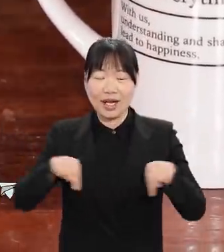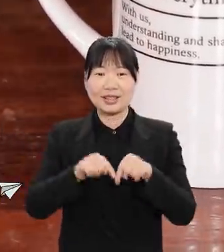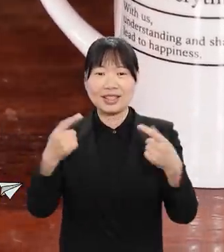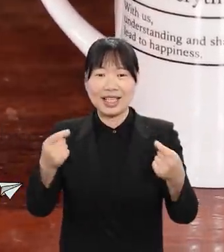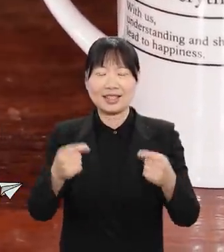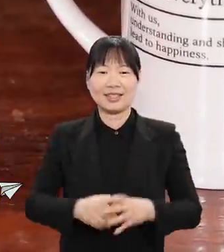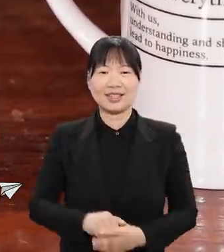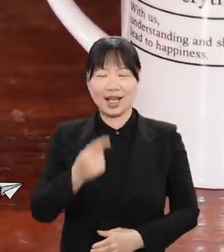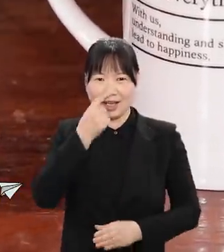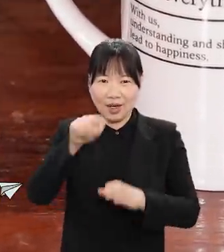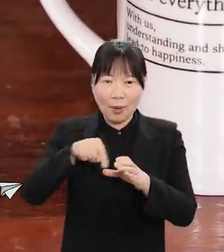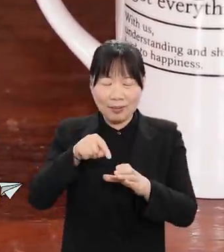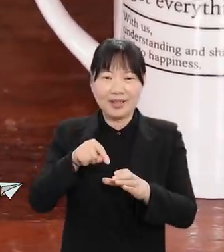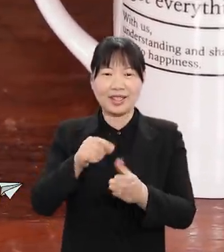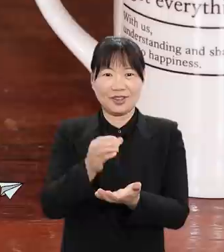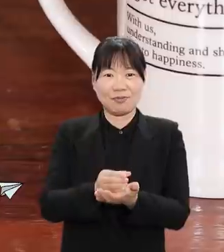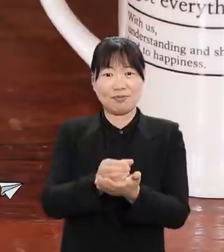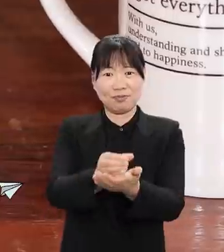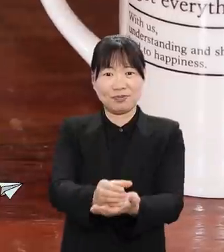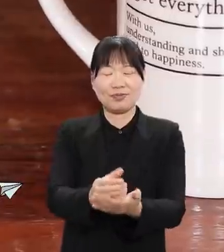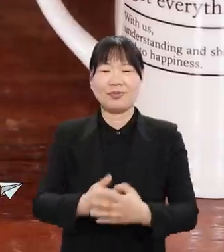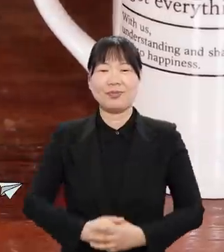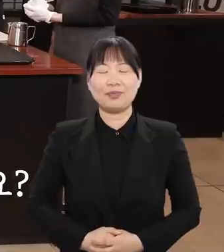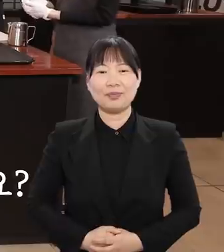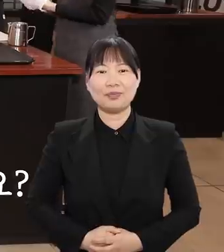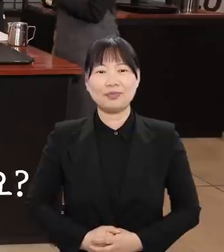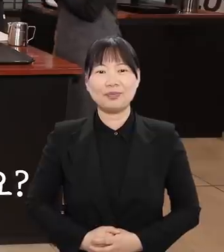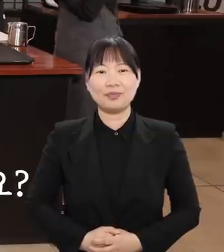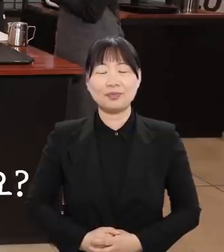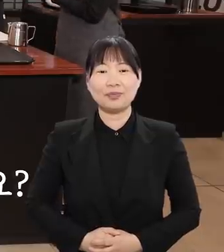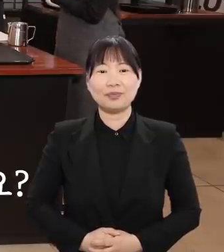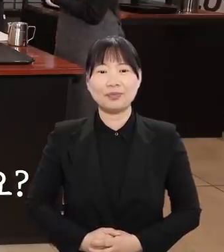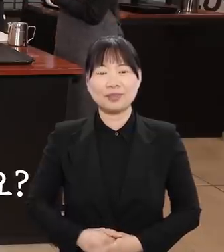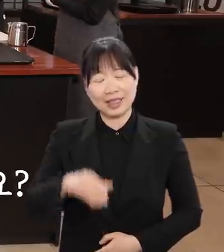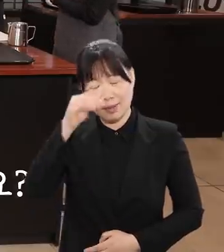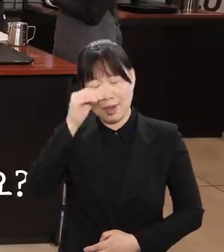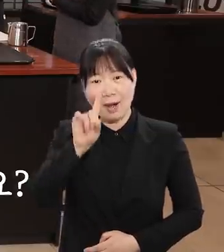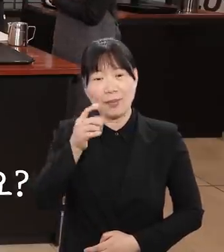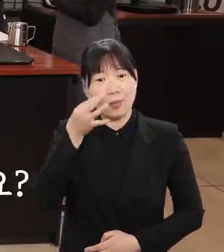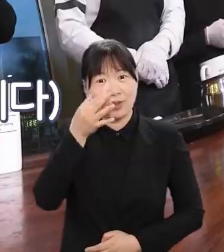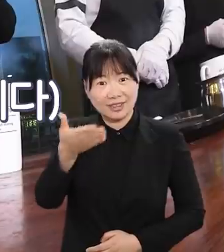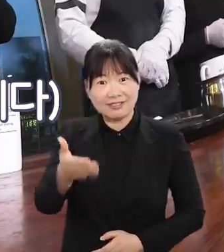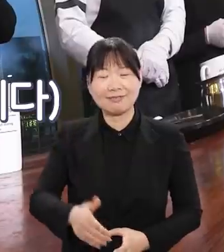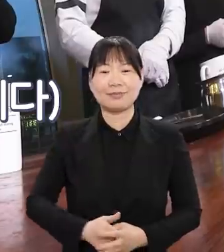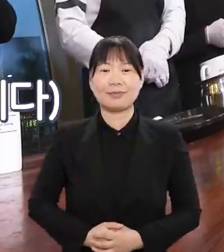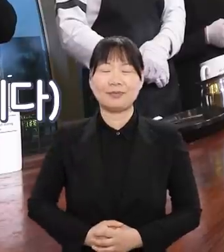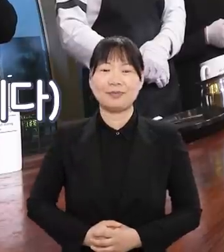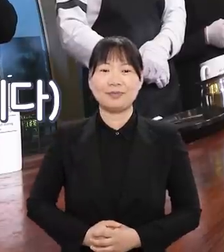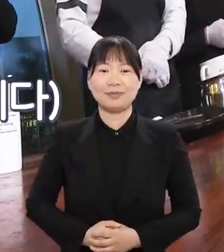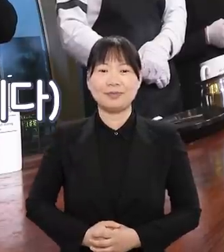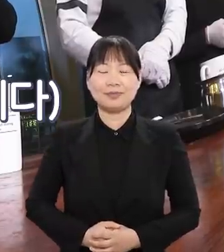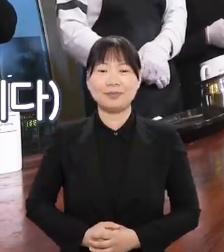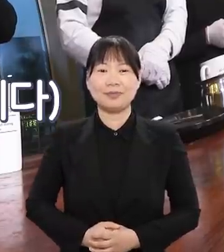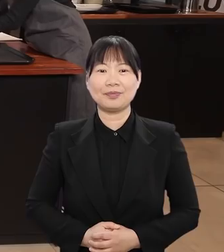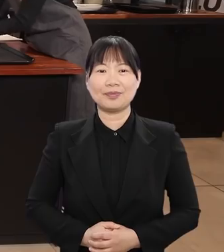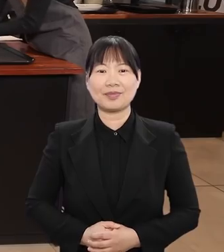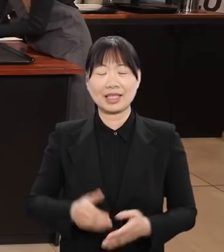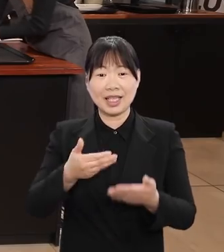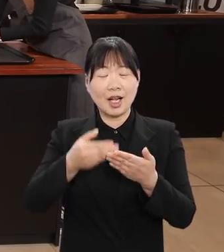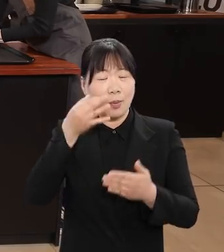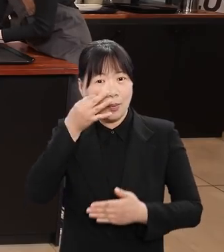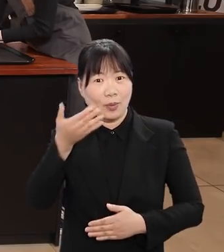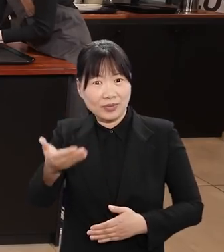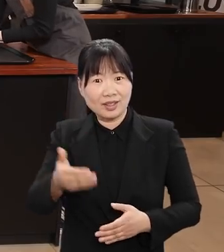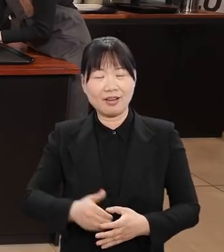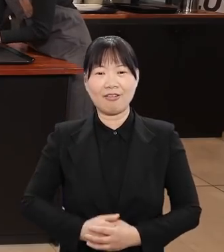도화지가 되는 커피 형태로만 만들어놨고요. 시범 같은 거를 네네. 한번 보여주시면.